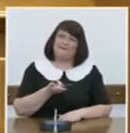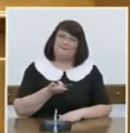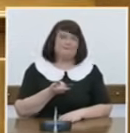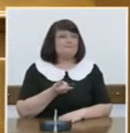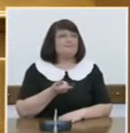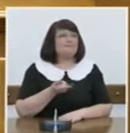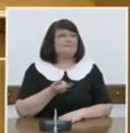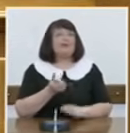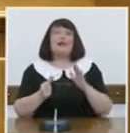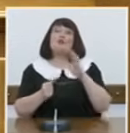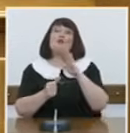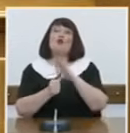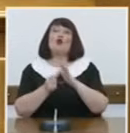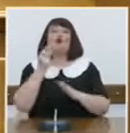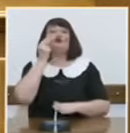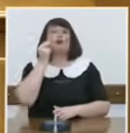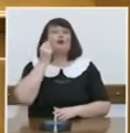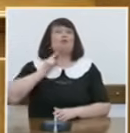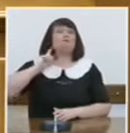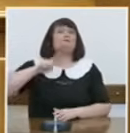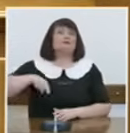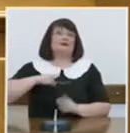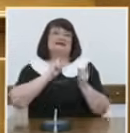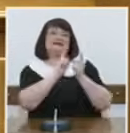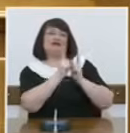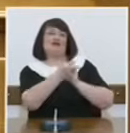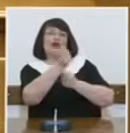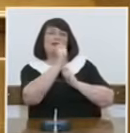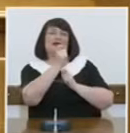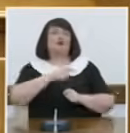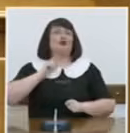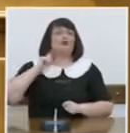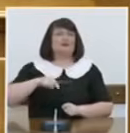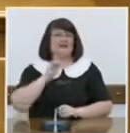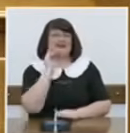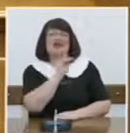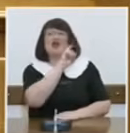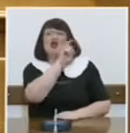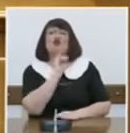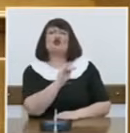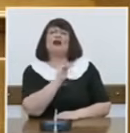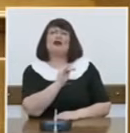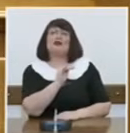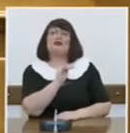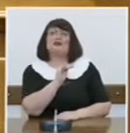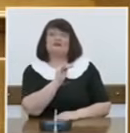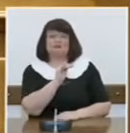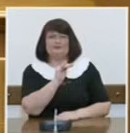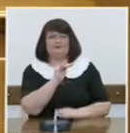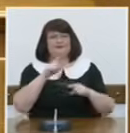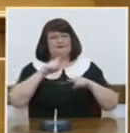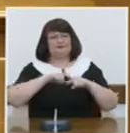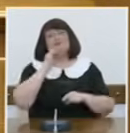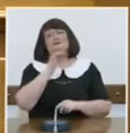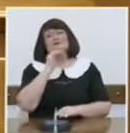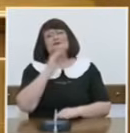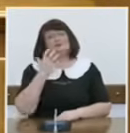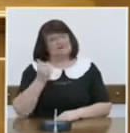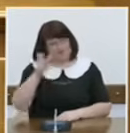Σκοπίων παραβίασε, λέει, τη συμφωνία των Πρεσπών. Εγώ ρωτώ εσάς. Ένας άνθρωπος που έχει ελληνική γλώσσα και